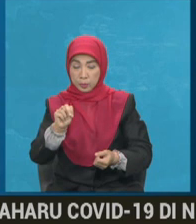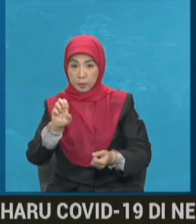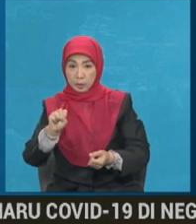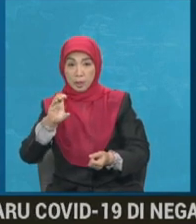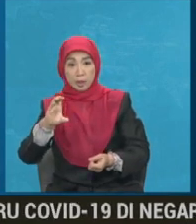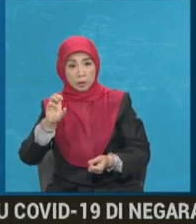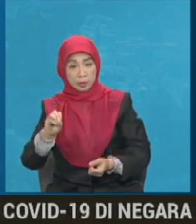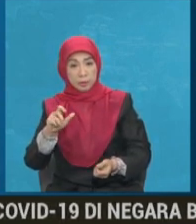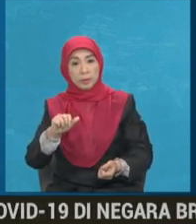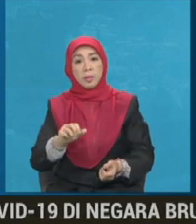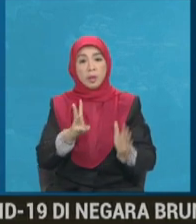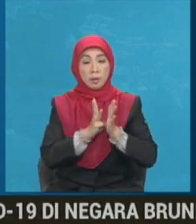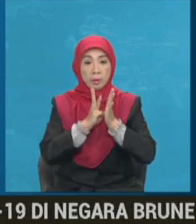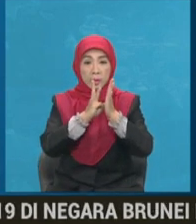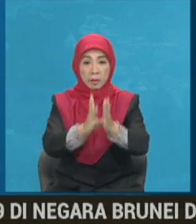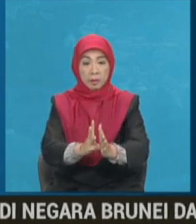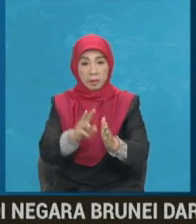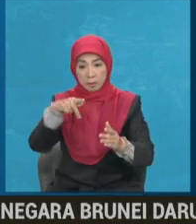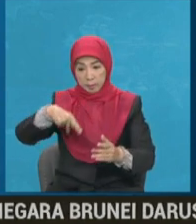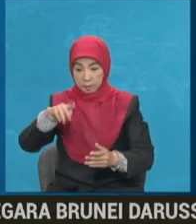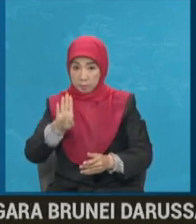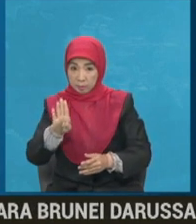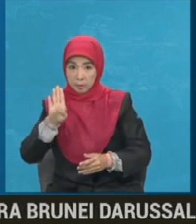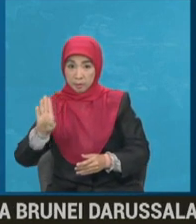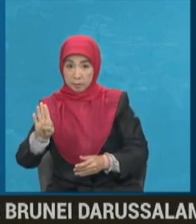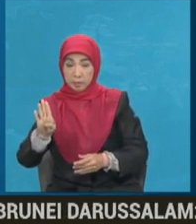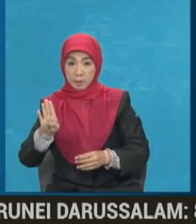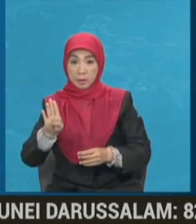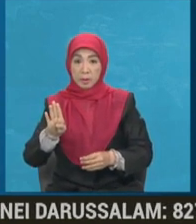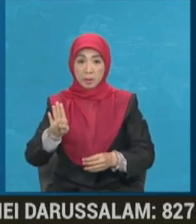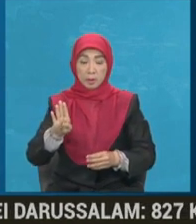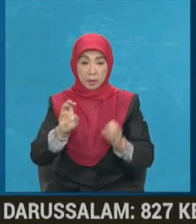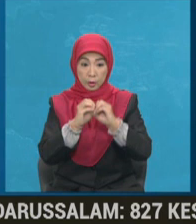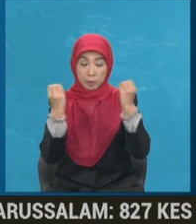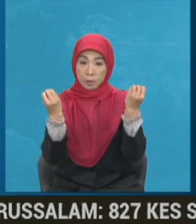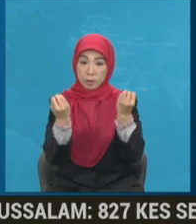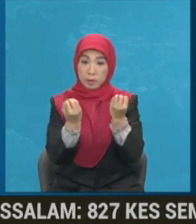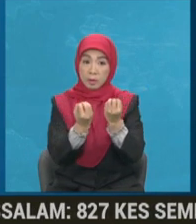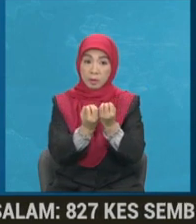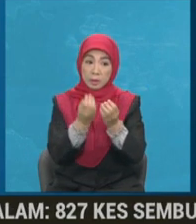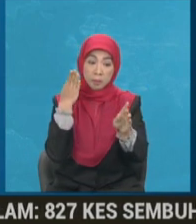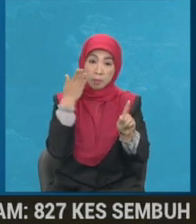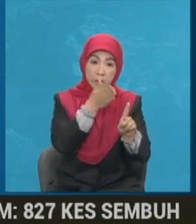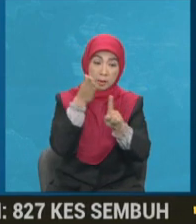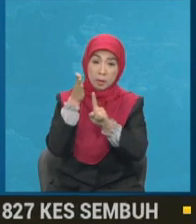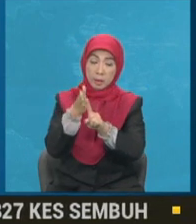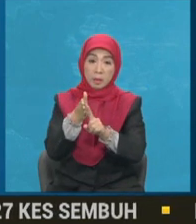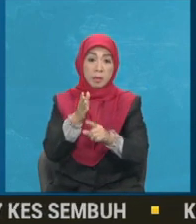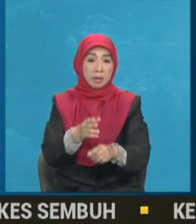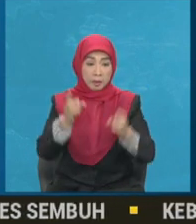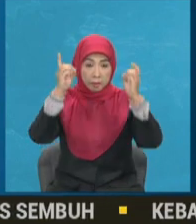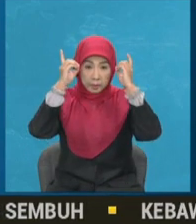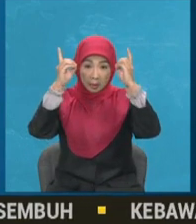dan wakil dari agensi pertubuhan bangsa-bangsa bersatu PBB organisasi berbagai hal serta pihak